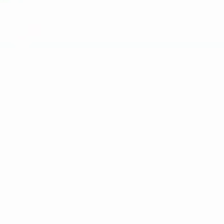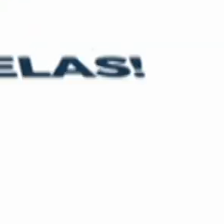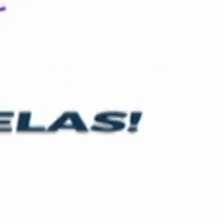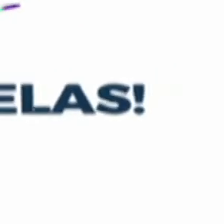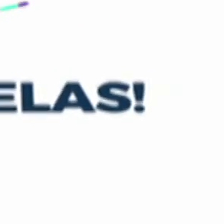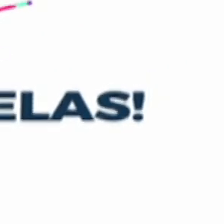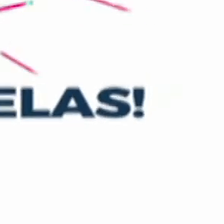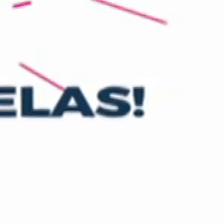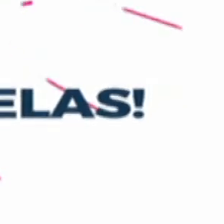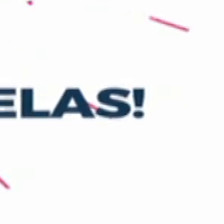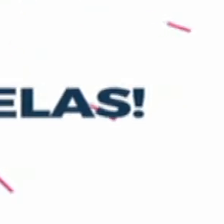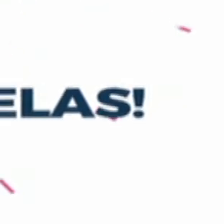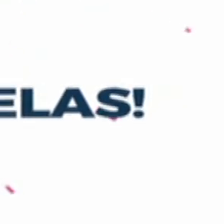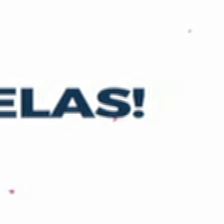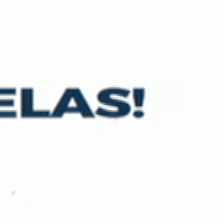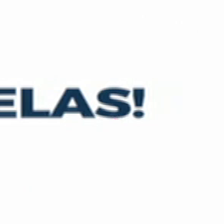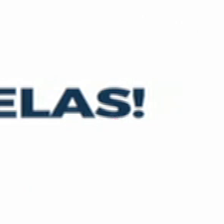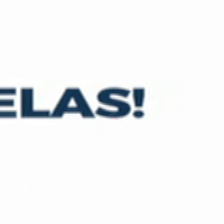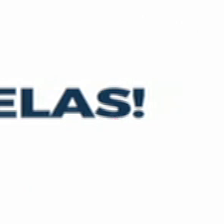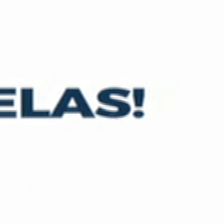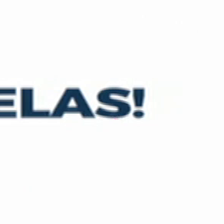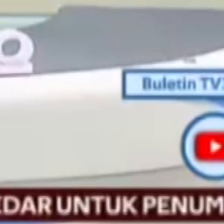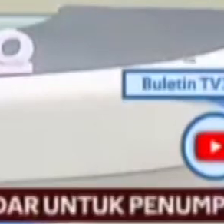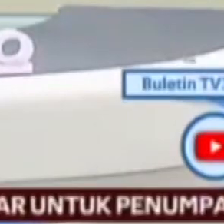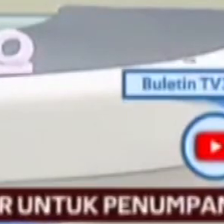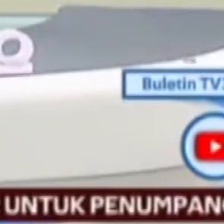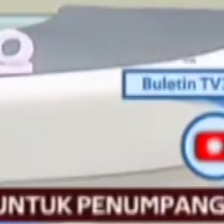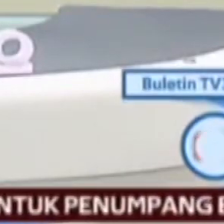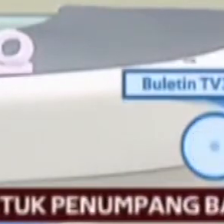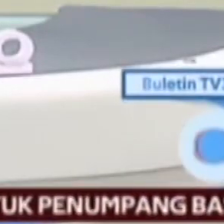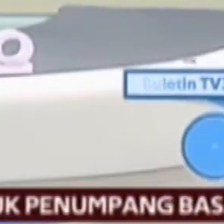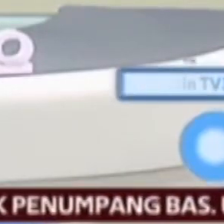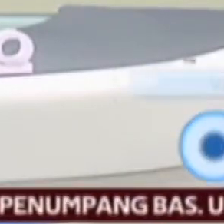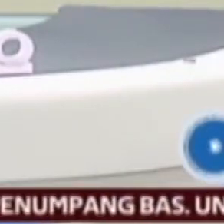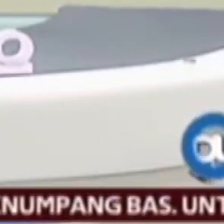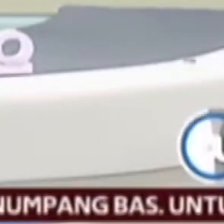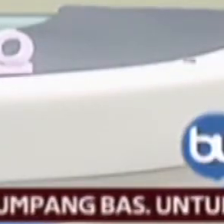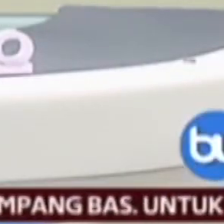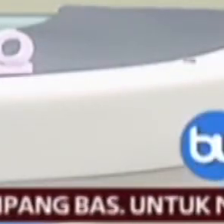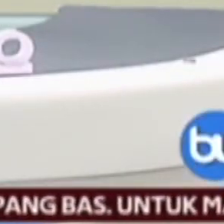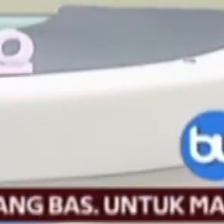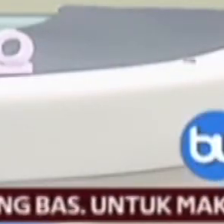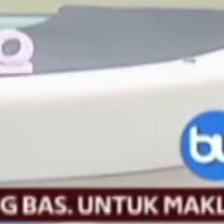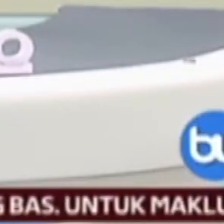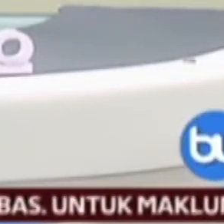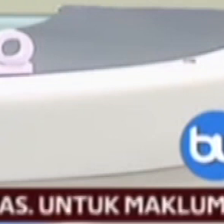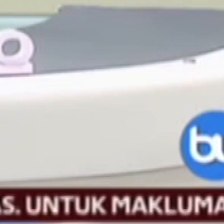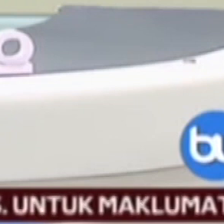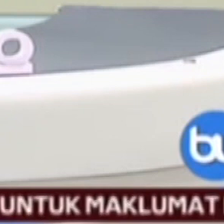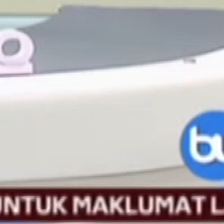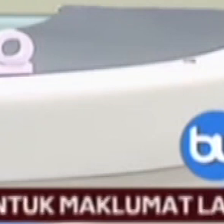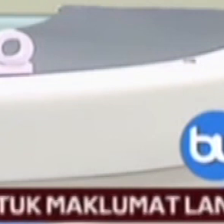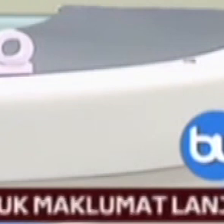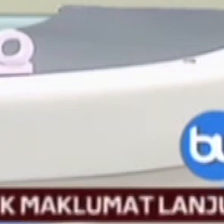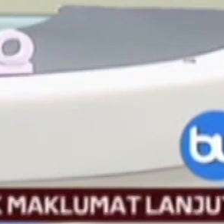Hai Sidik TV GPN Bank Negara Malaysia menurunkan kadar semoga selama nopiar